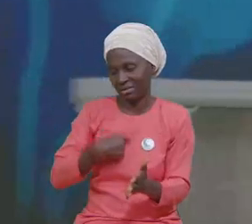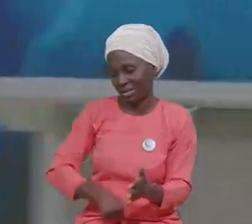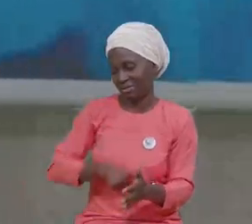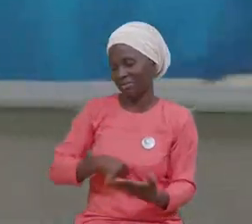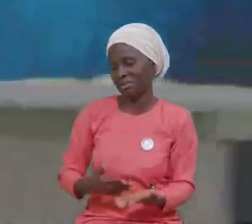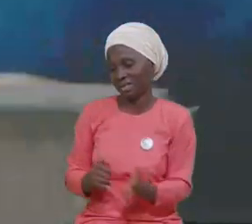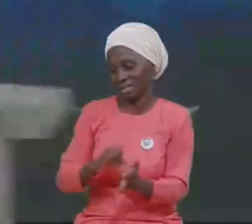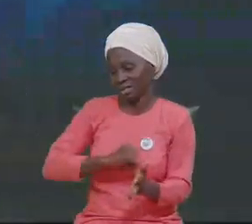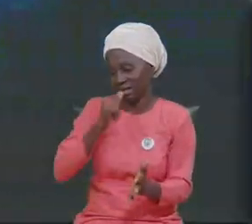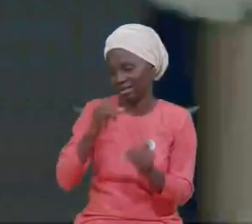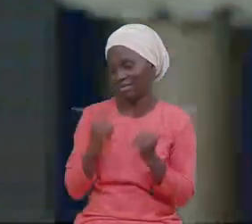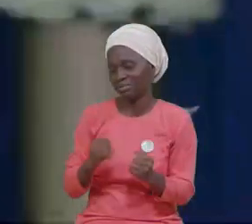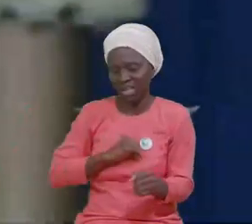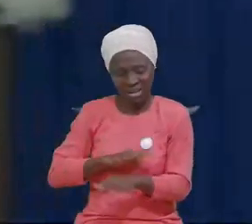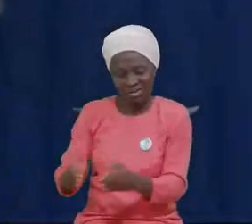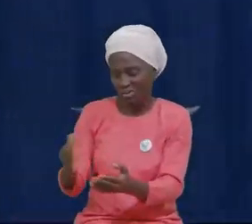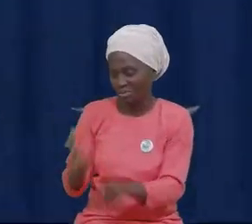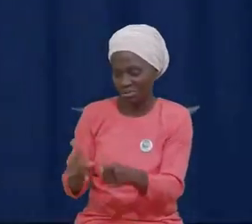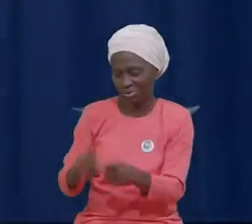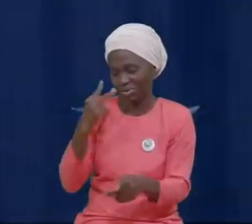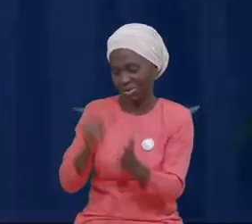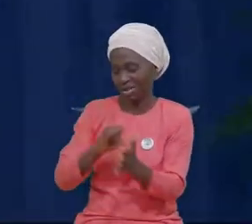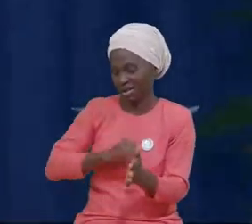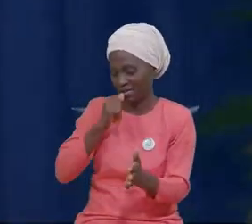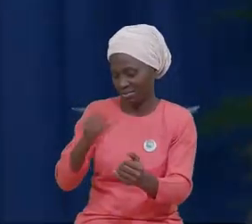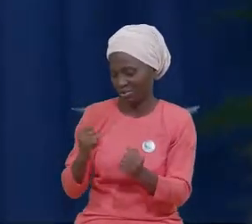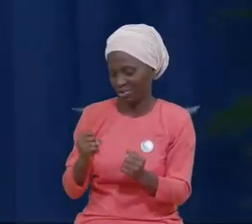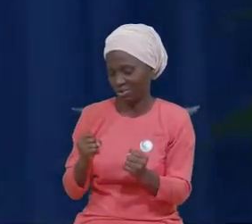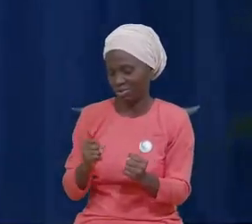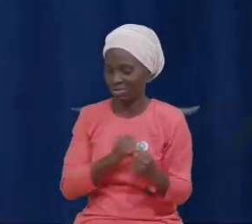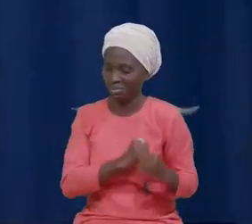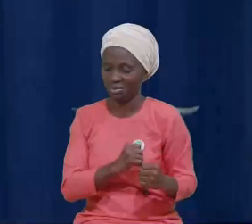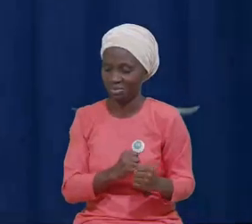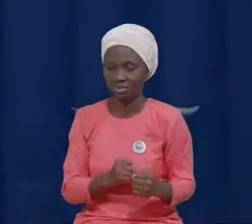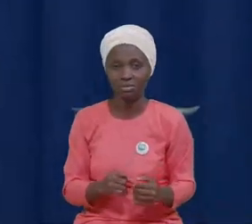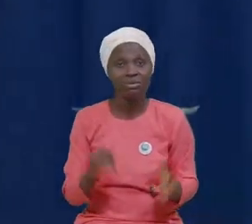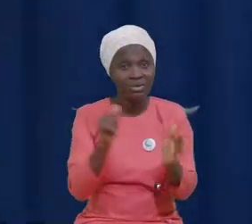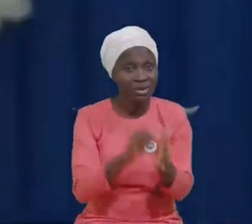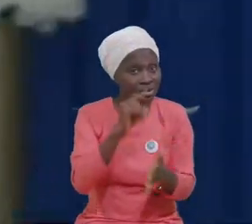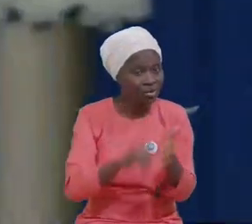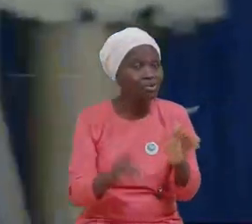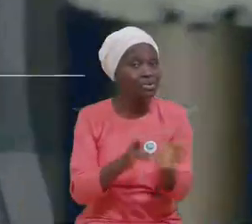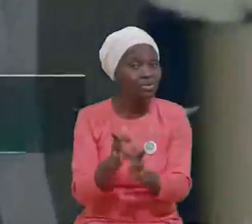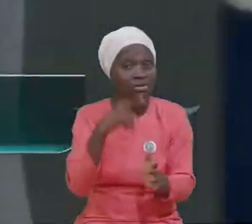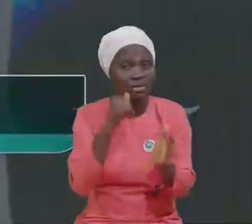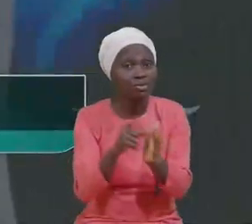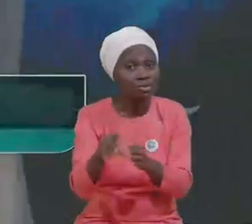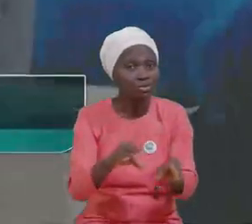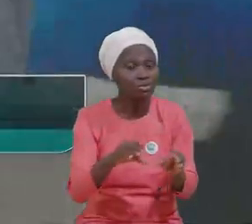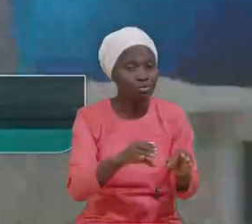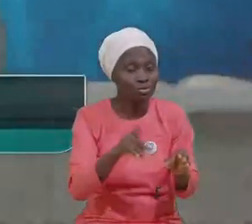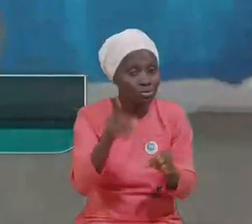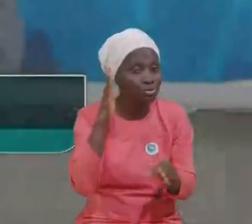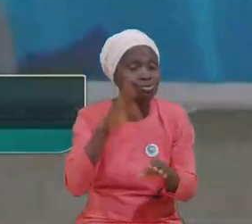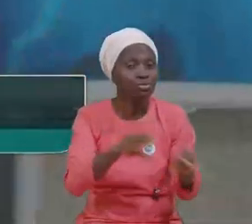de m'enorgueillir, que je suis fort. Hein. Je ne veux pas que les gens voient que je suis fort. Mais c'est ce que Jésus a dit hein, de faire. Si je